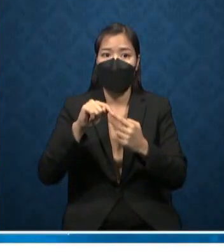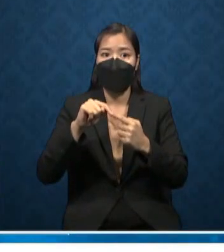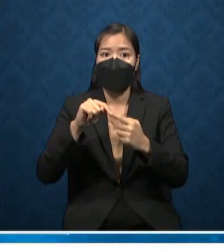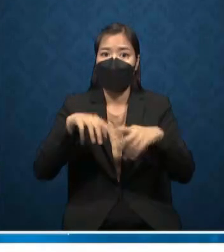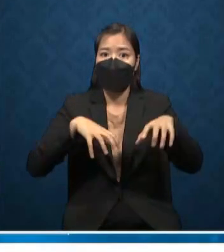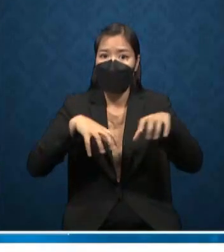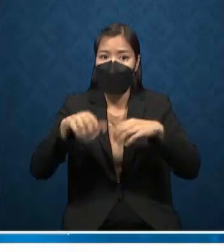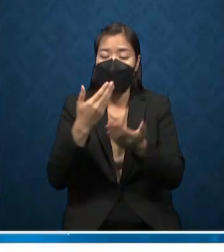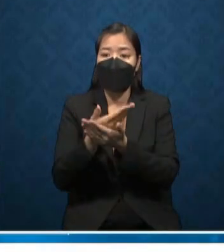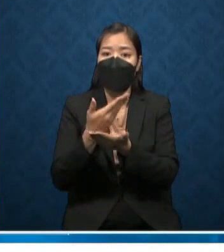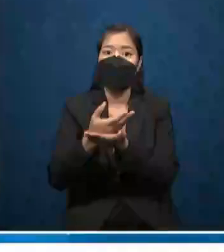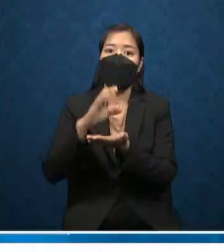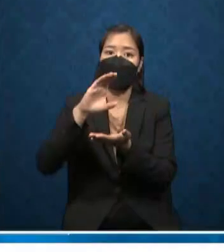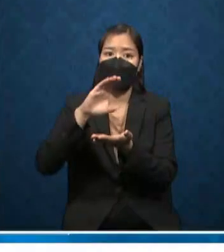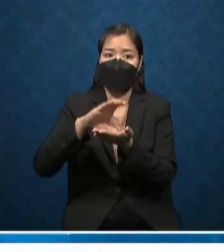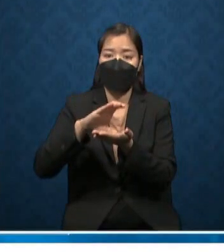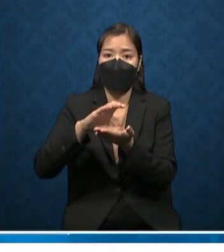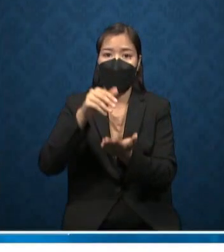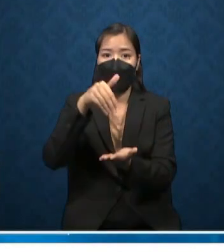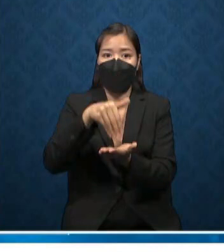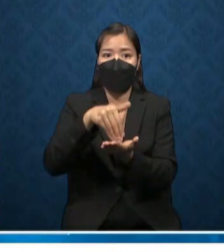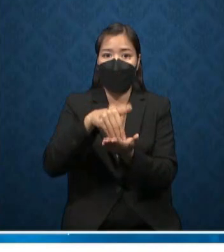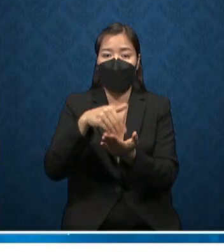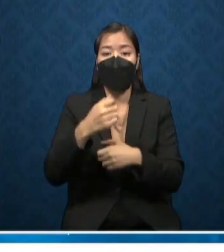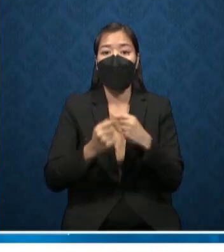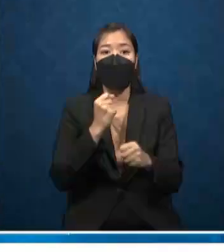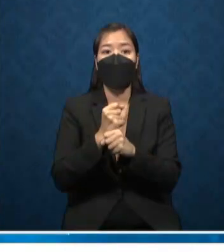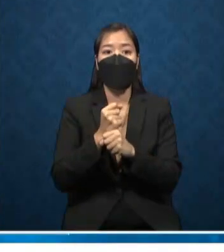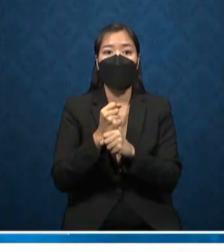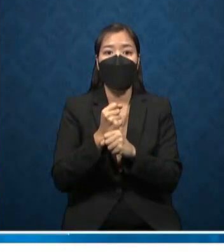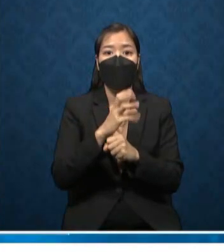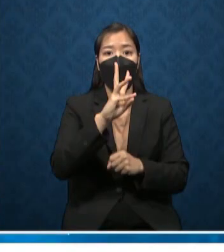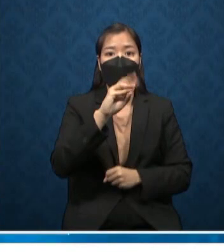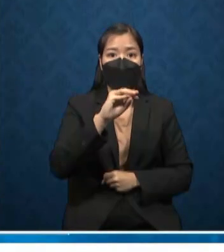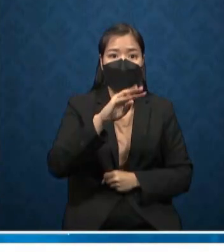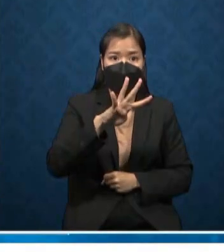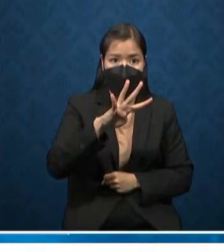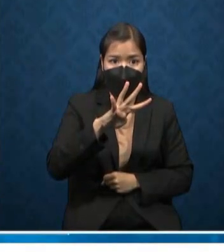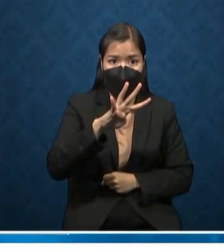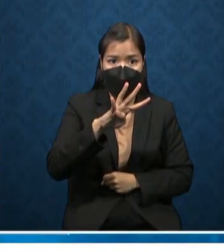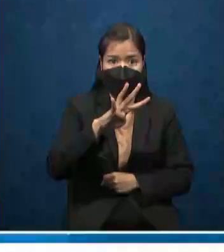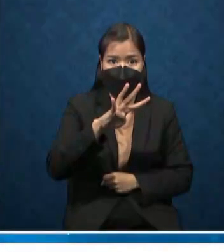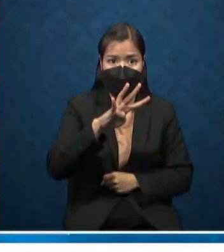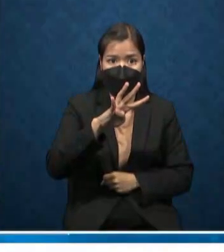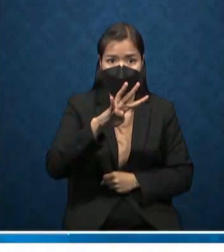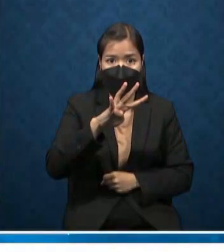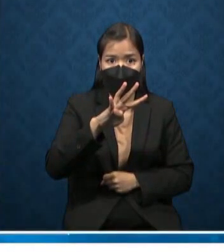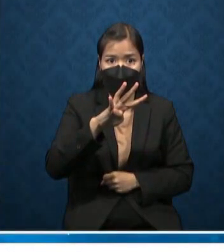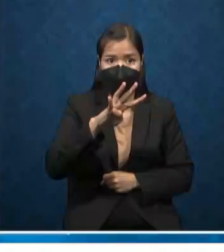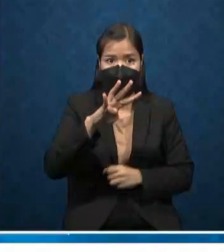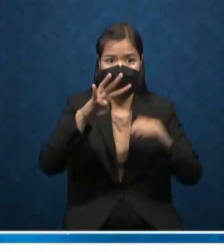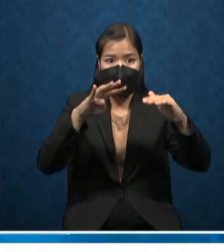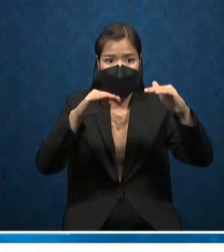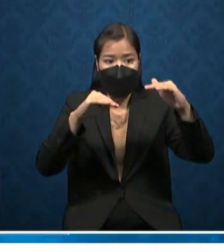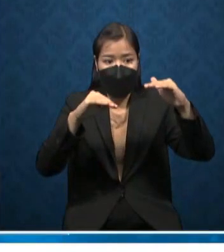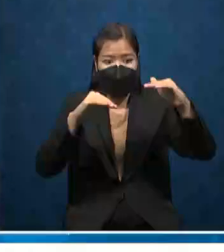และตั้งงบมาในรายจ่ายงบกลางจากปี64จากปี64ที่เห็น63มันมีการ